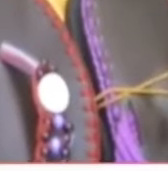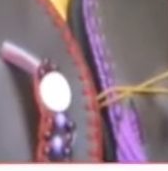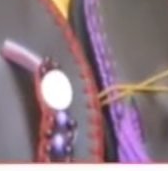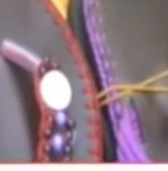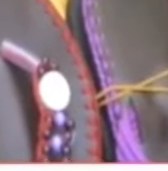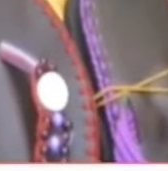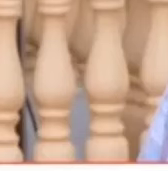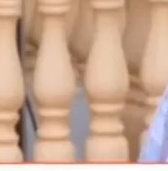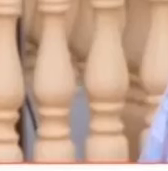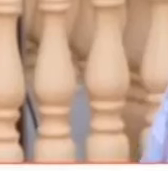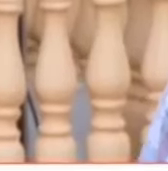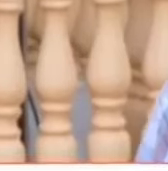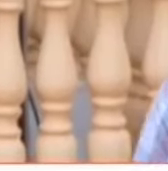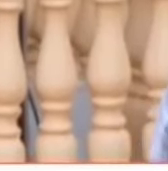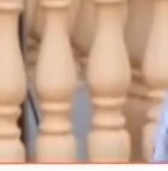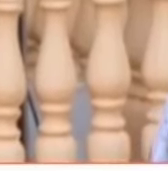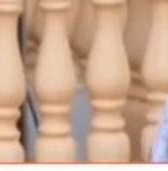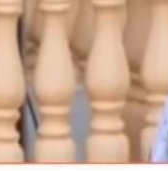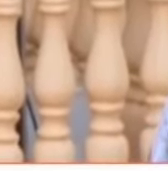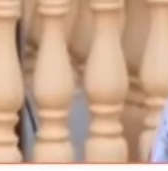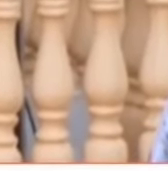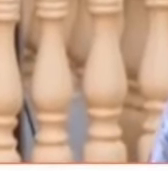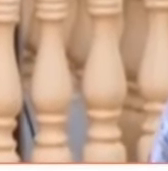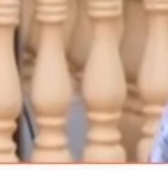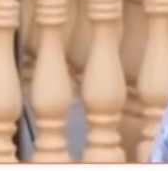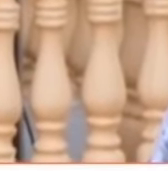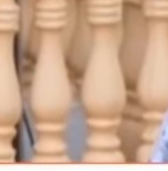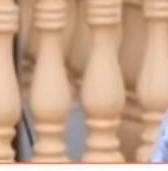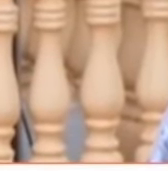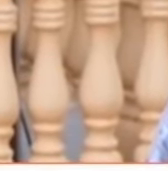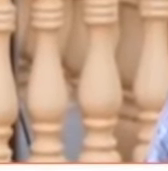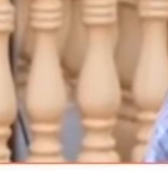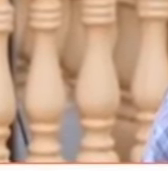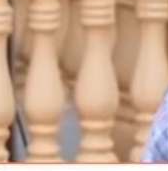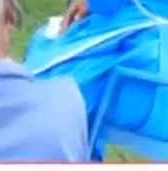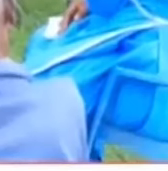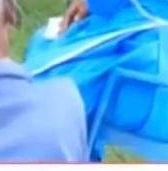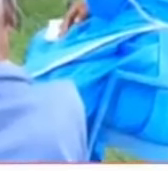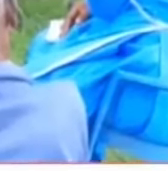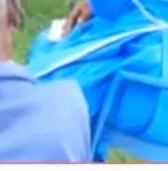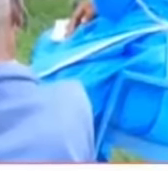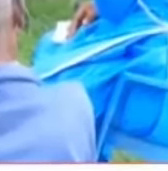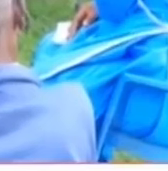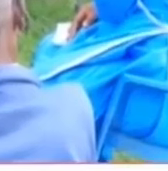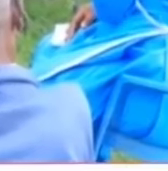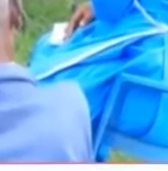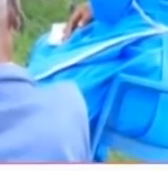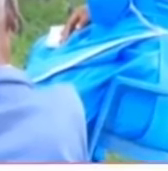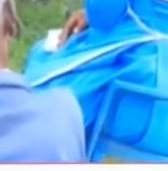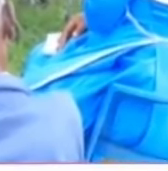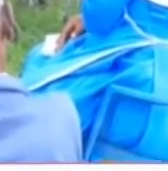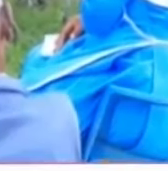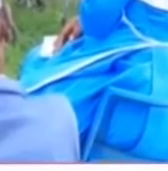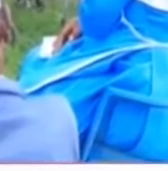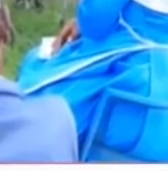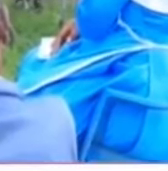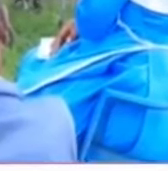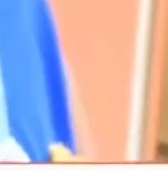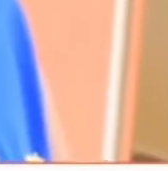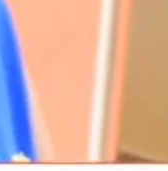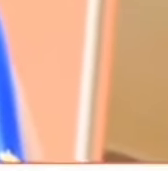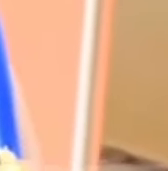za gavumenti. Twongere okukola ssente naye nga n'abaana baffe tetubalekeredde. Bino bibeereddewo nga pulezidenti wa Innerwell Club mu